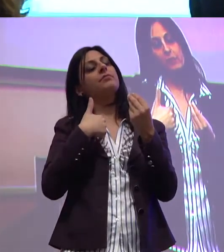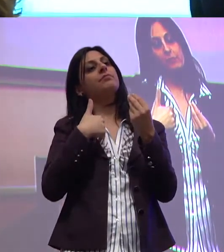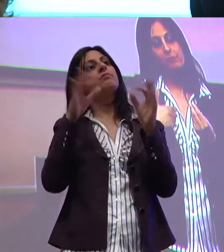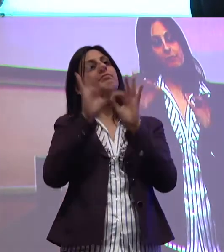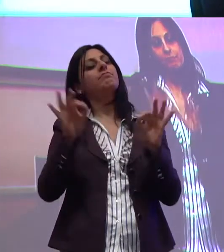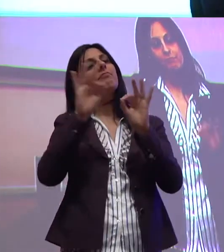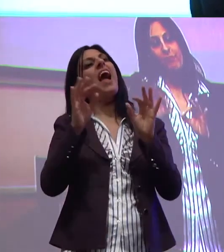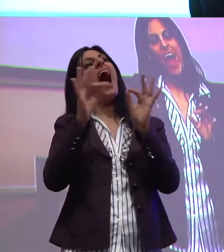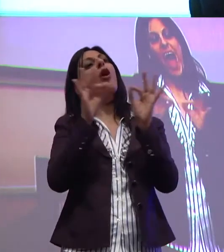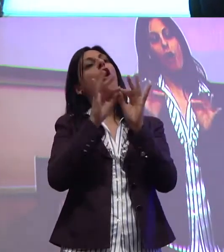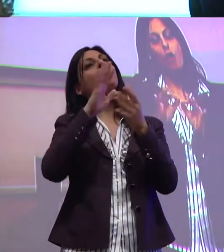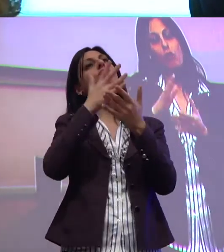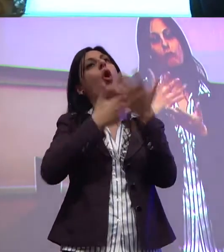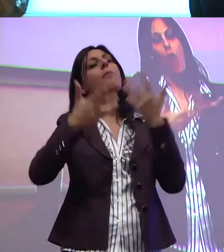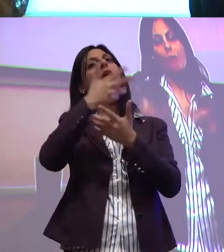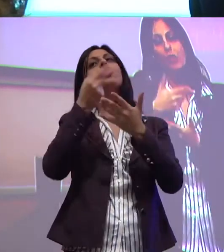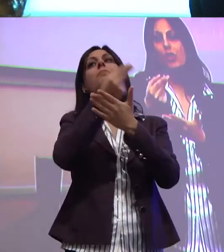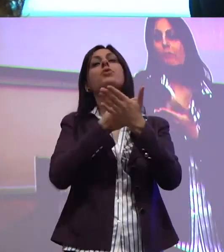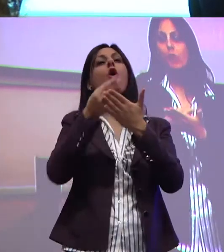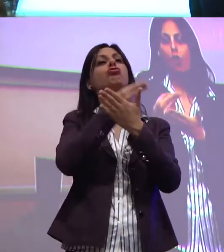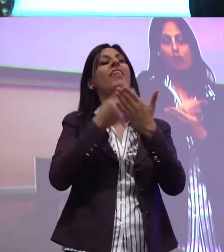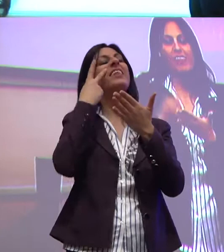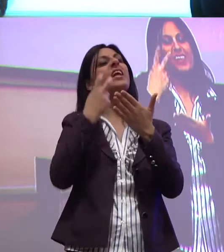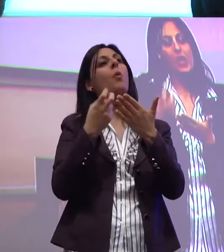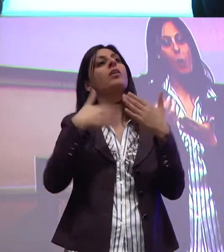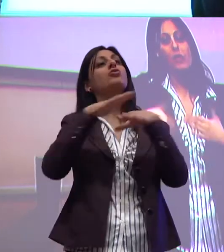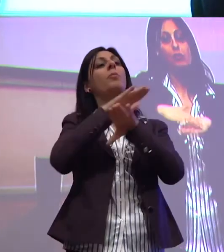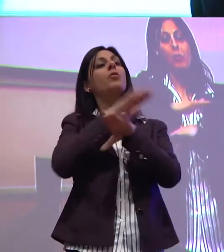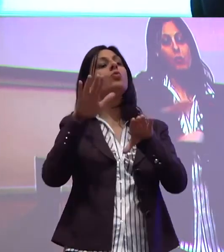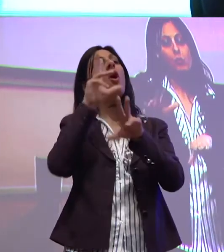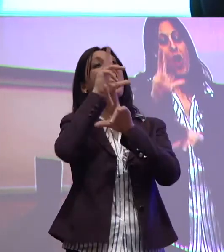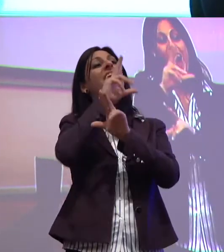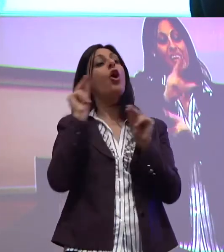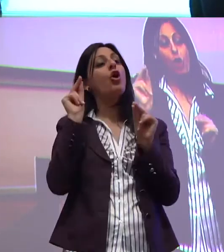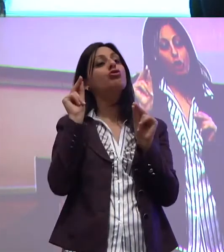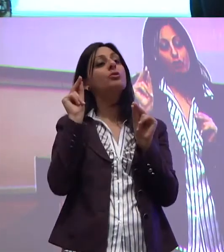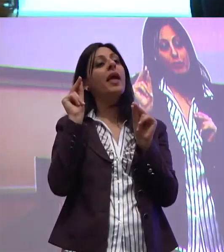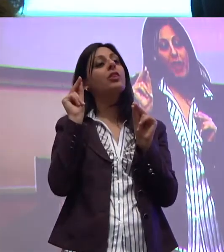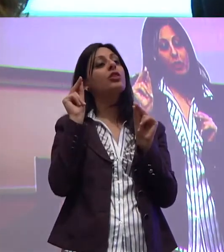un accordo di collaborazione su progetti che riguardano un particolare riconoscimento del